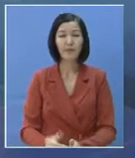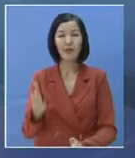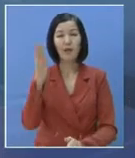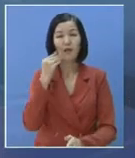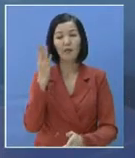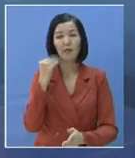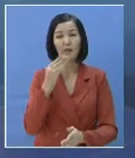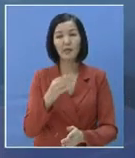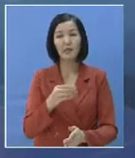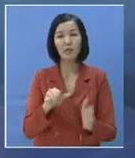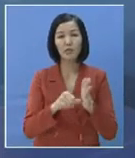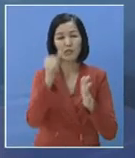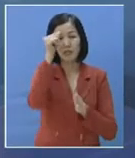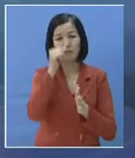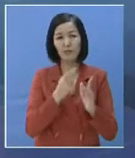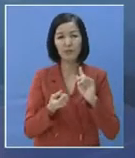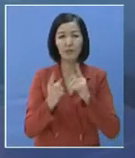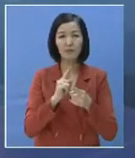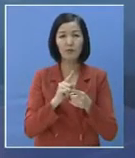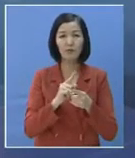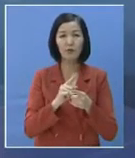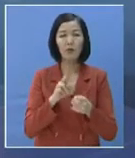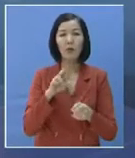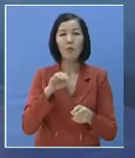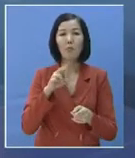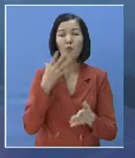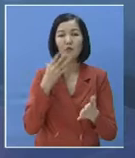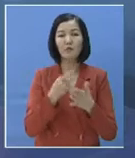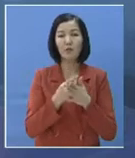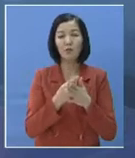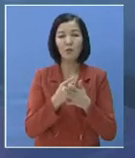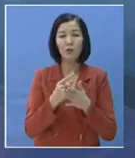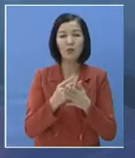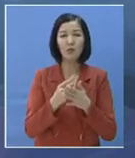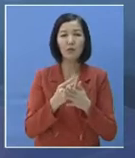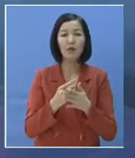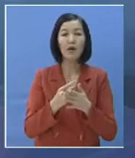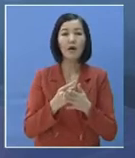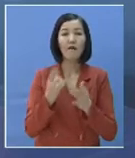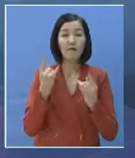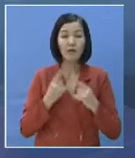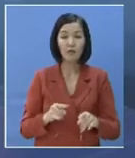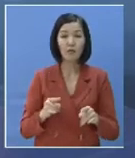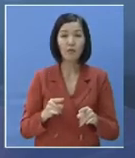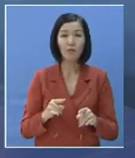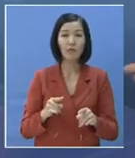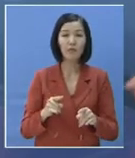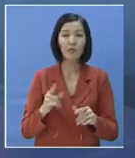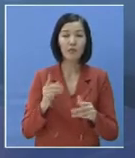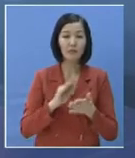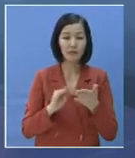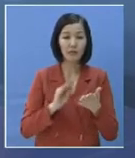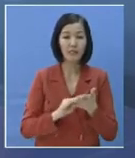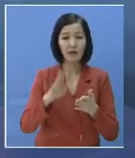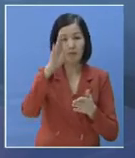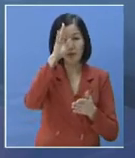Алматинка почти полгода пытается сменить пол своему ребенку. В роддоме малыша записали мальчиком, однако теперь мать уверена, что у